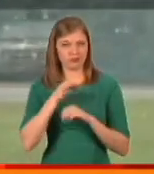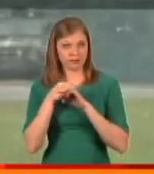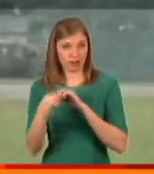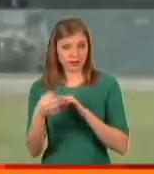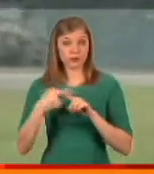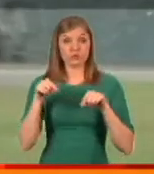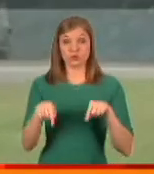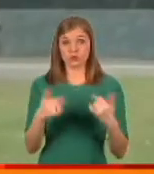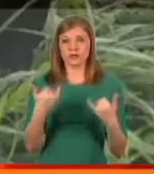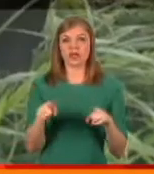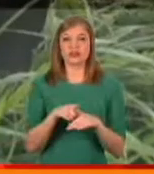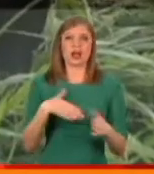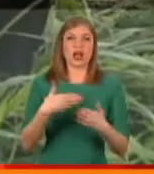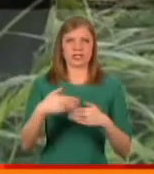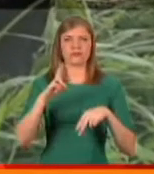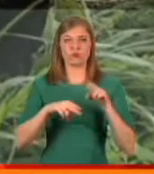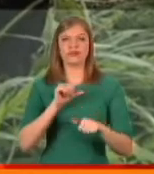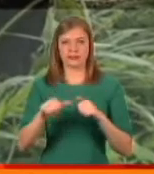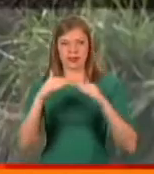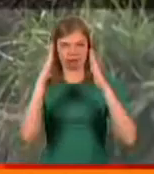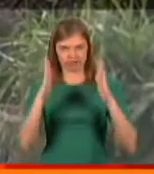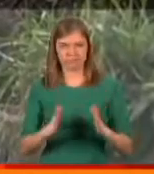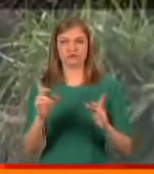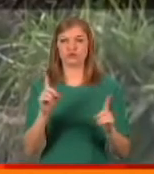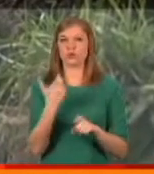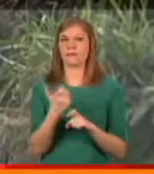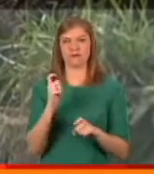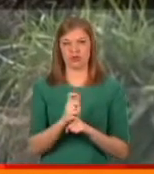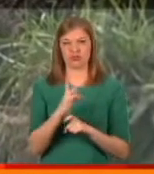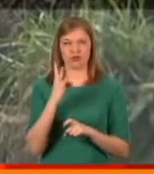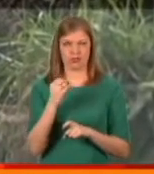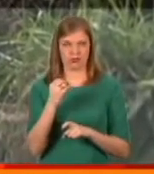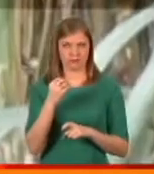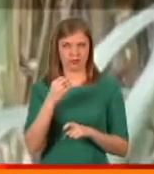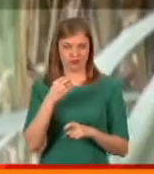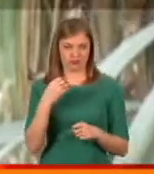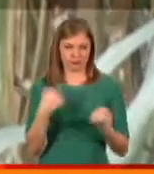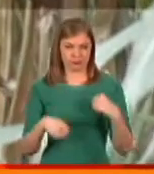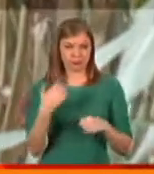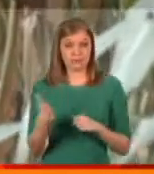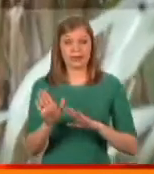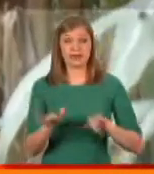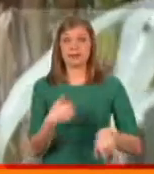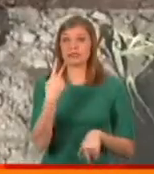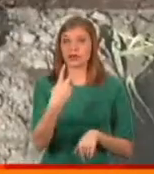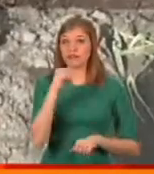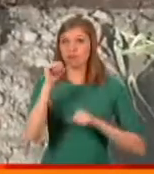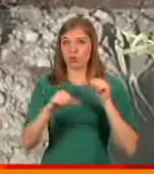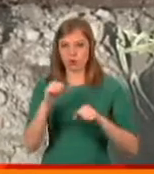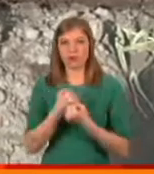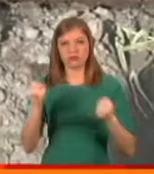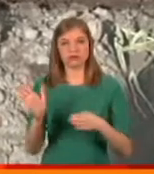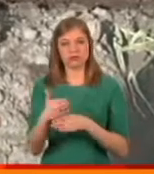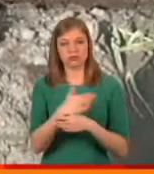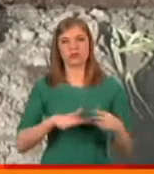тому тут нині так активно будують саме закриті сховища, щоб більше не легковажити. А військовики кажуть, після двох років розмінування